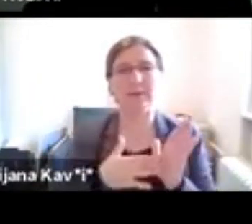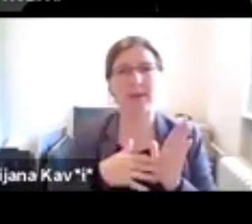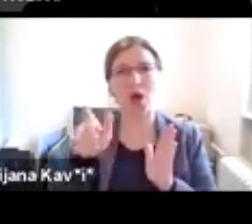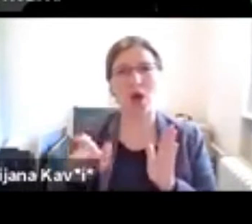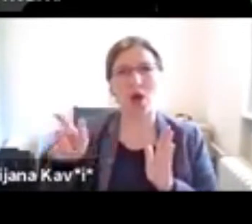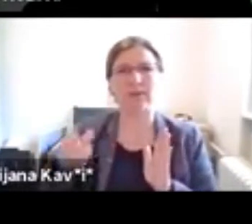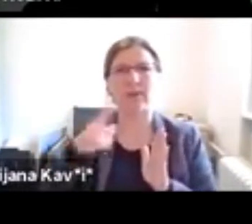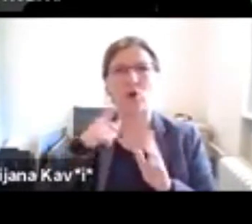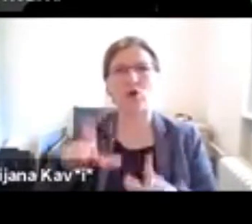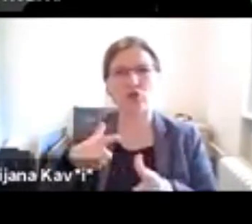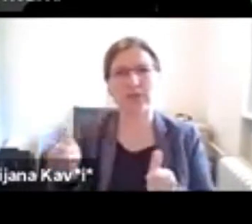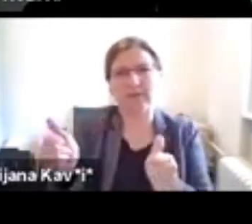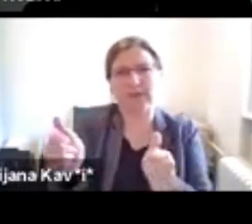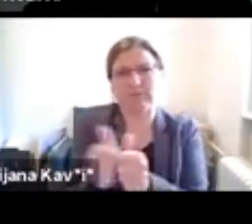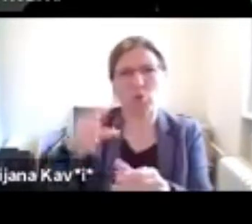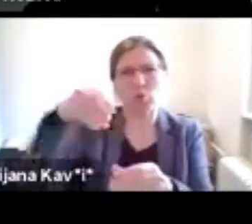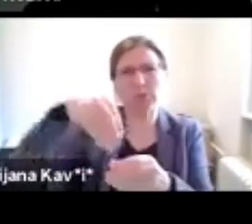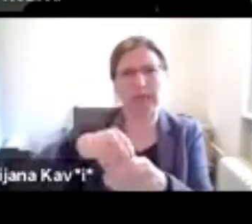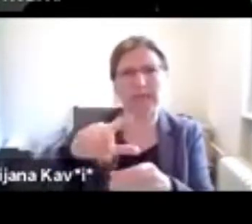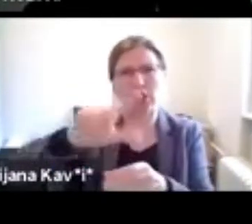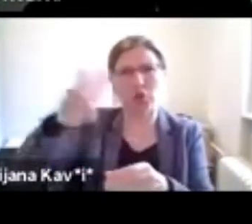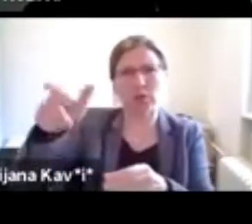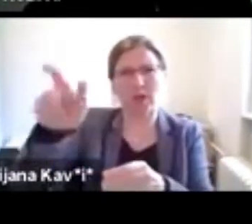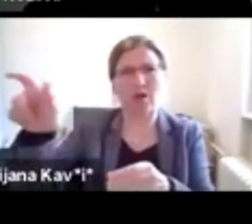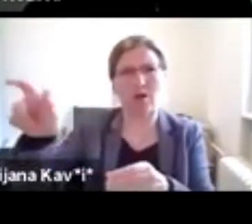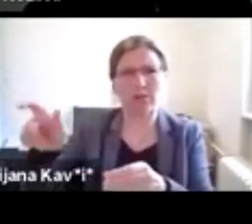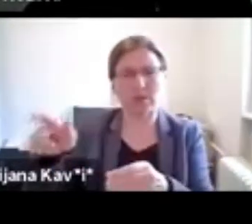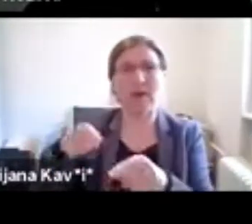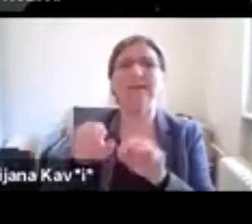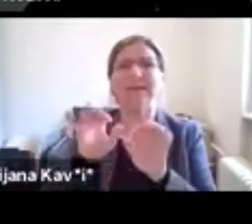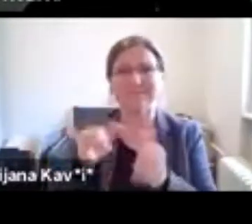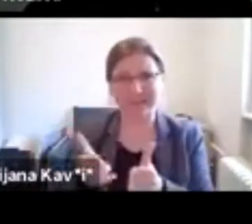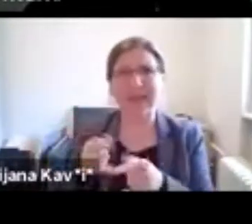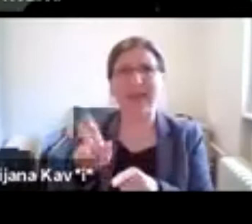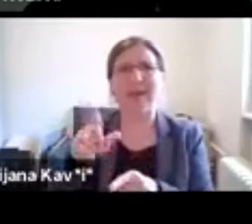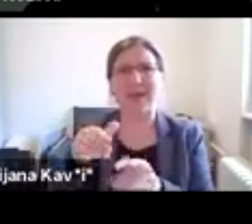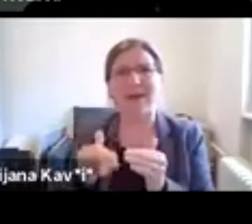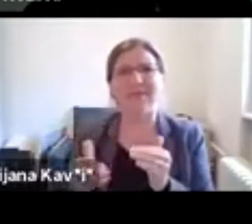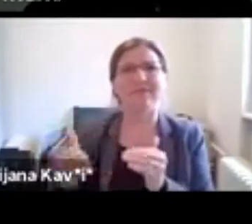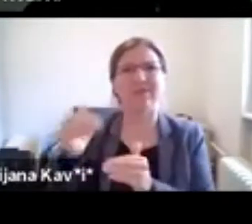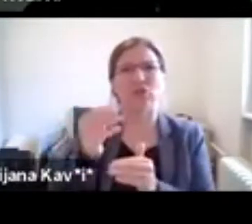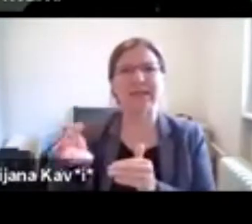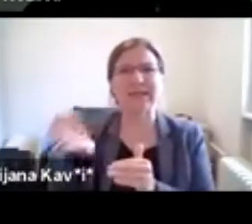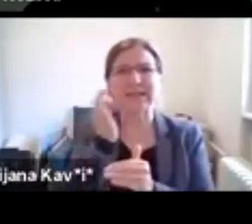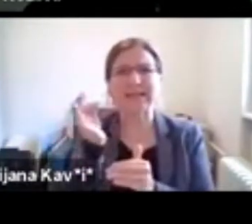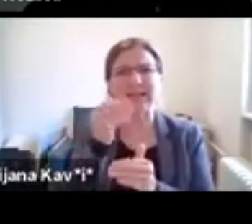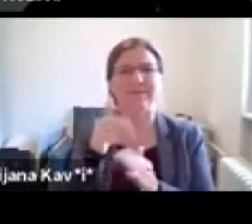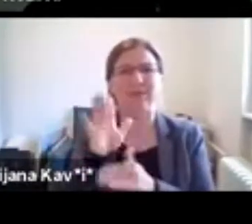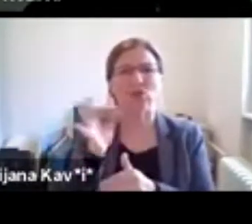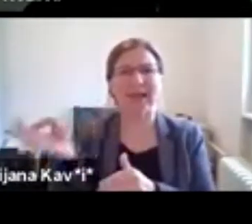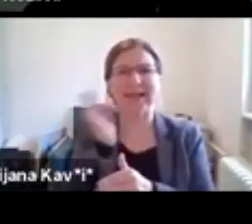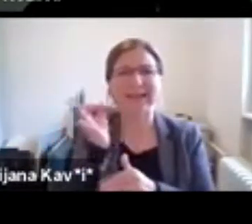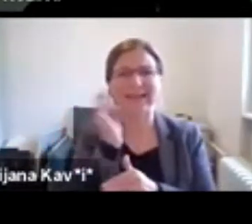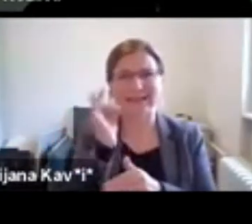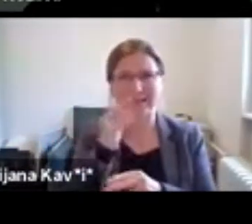organiziranog stanovanja, je da su stvarno u većem riziku od oboljevanja, konkretno baš bolesti,